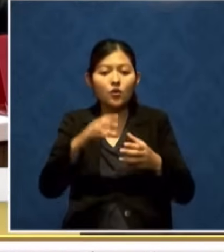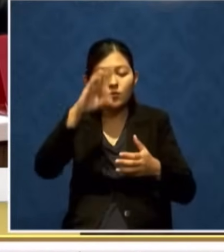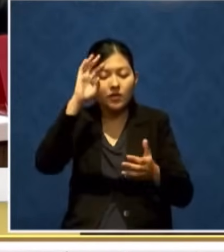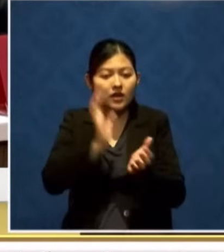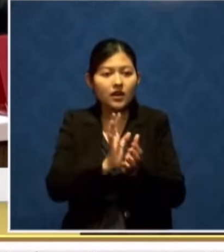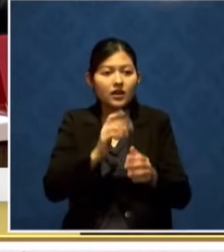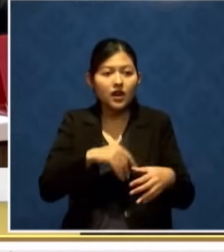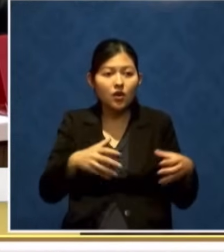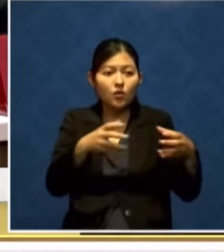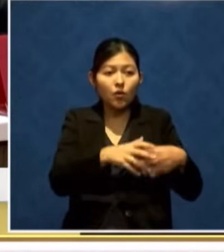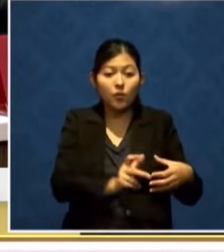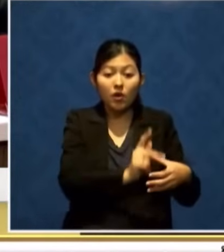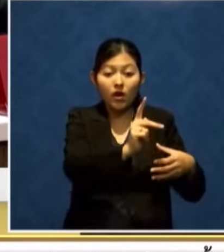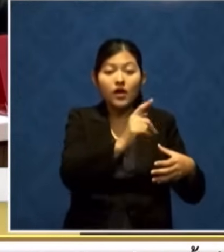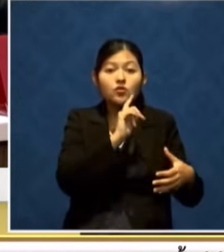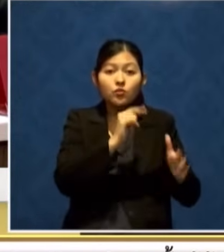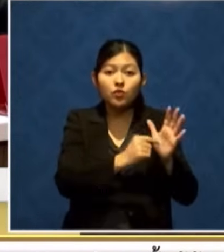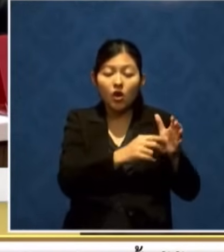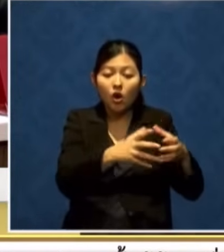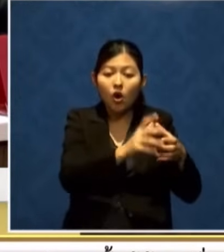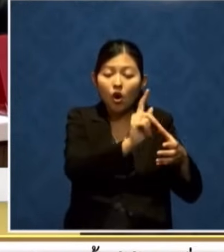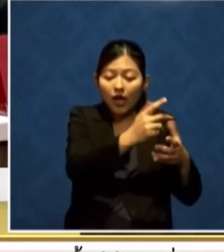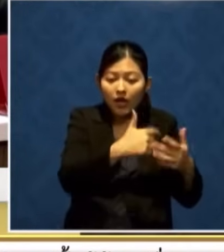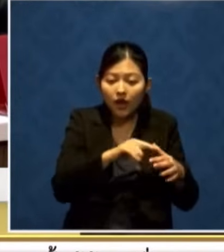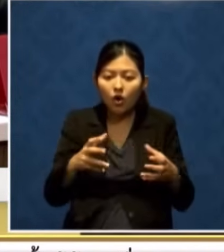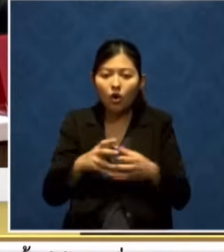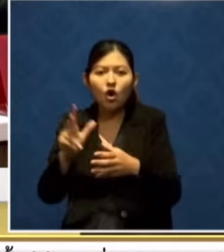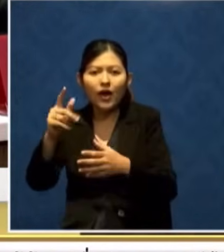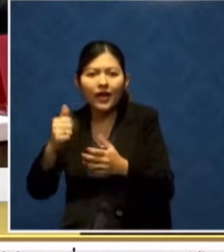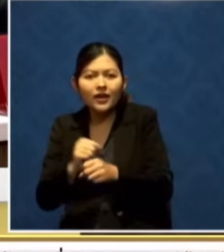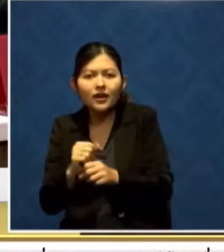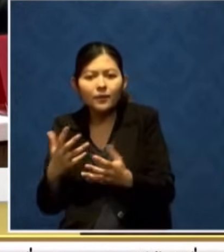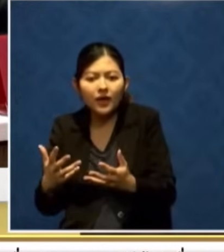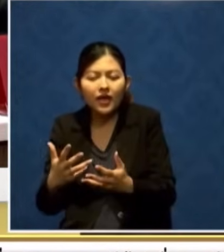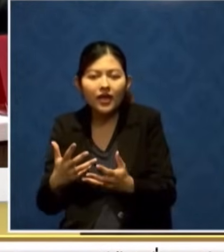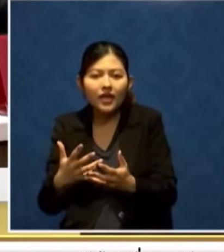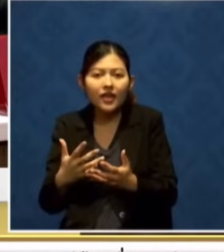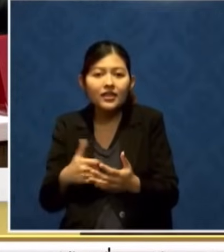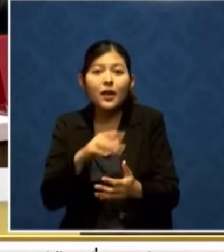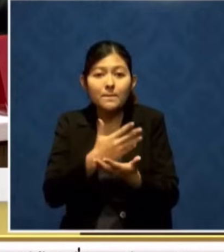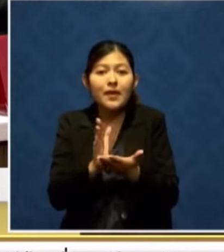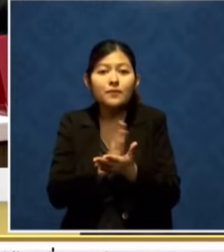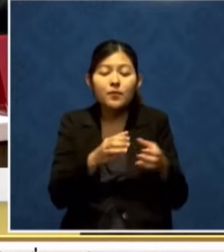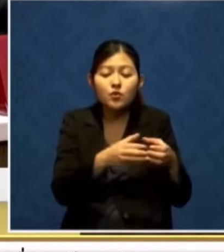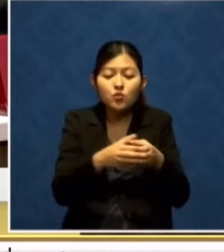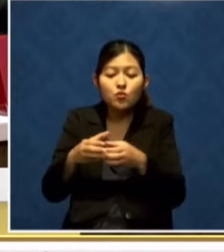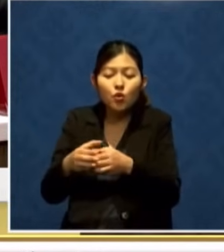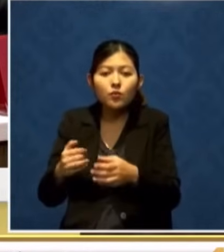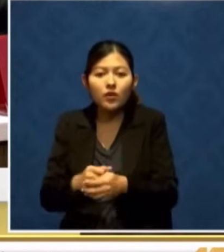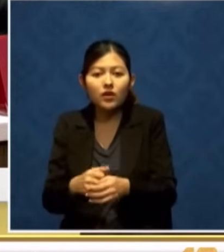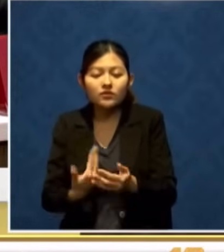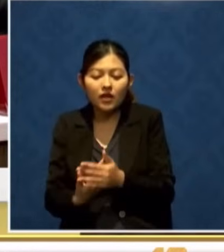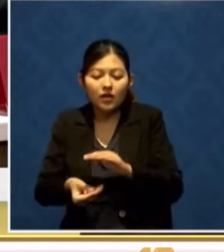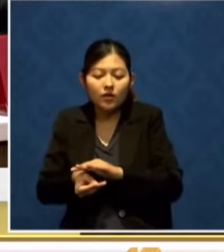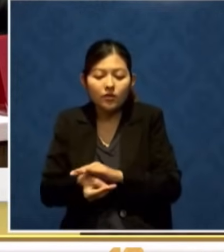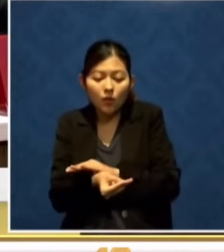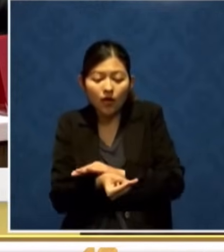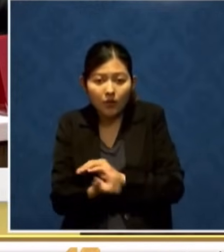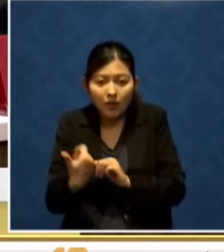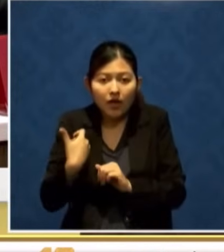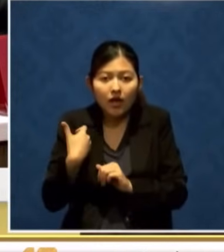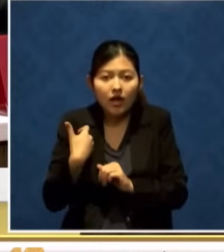กไก่แล้วขอใครจะทำงานได้หรือเปล่าแล้วประชาชนอยู่ยังไงเรื่องซวยเรื่องอะไรต่างๆวันนี้